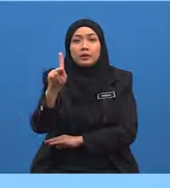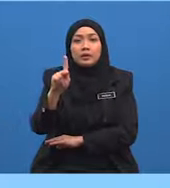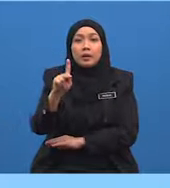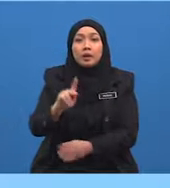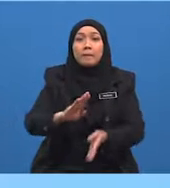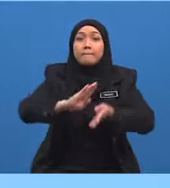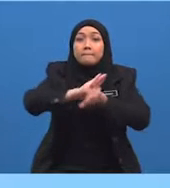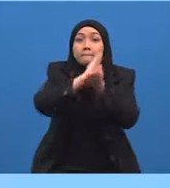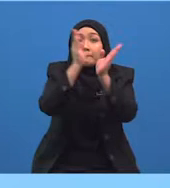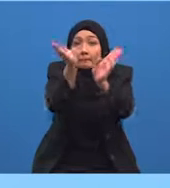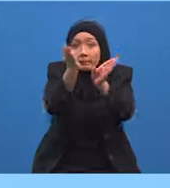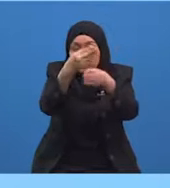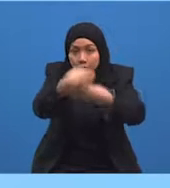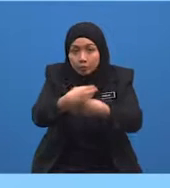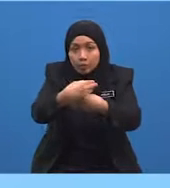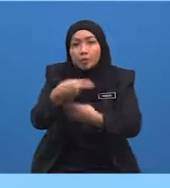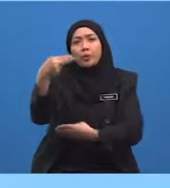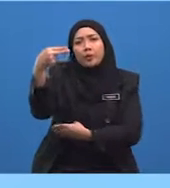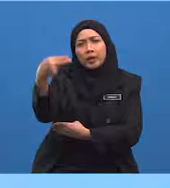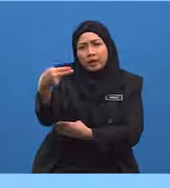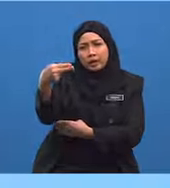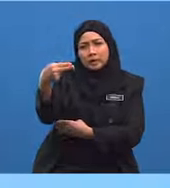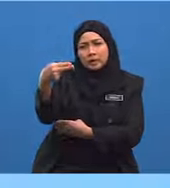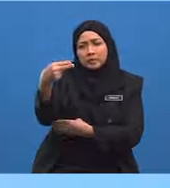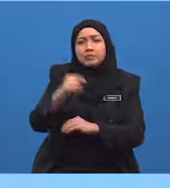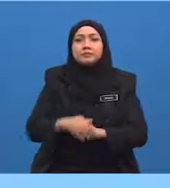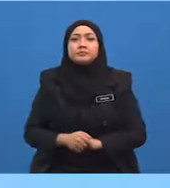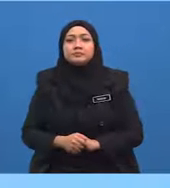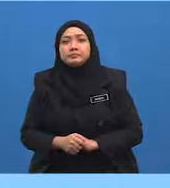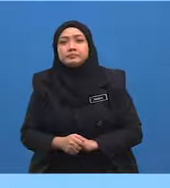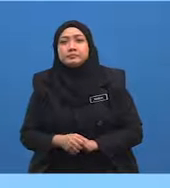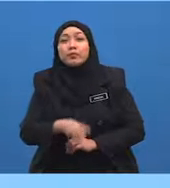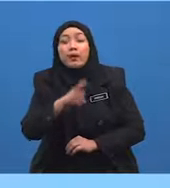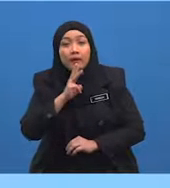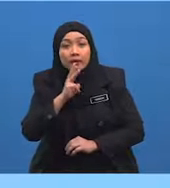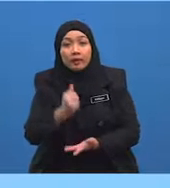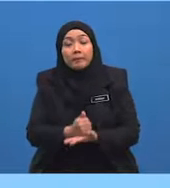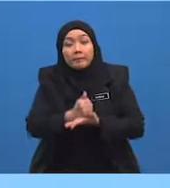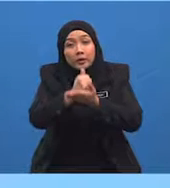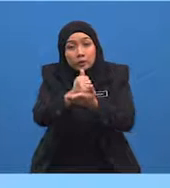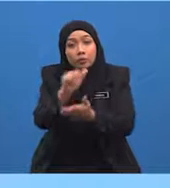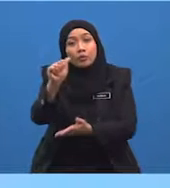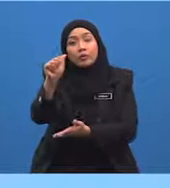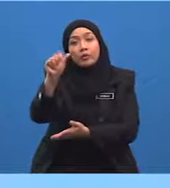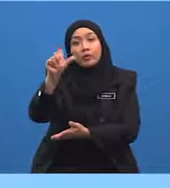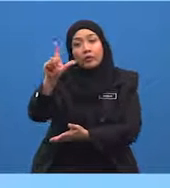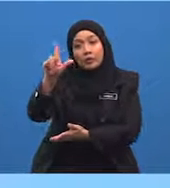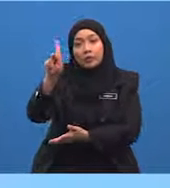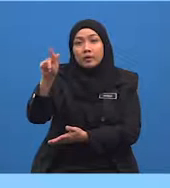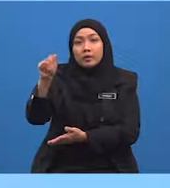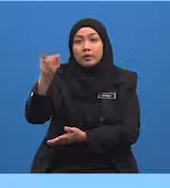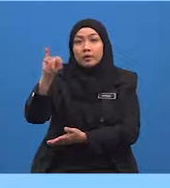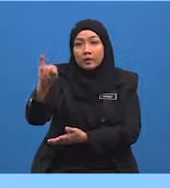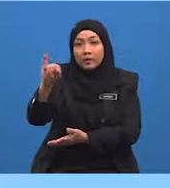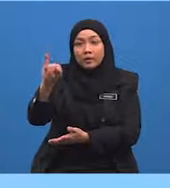hidrogen. Air membantu alkali untuk mengion supaya menghasilkan